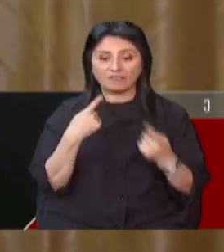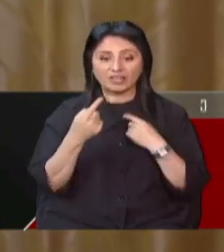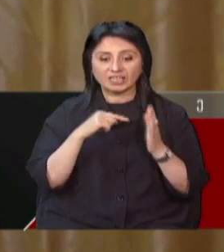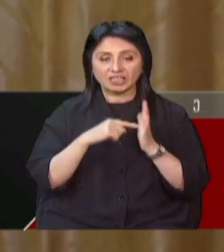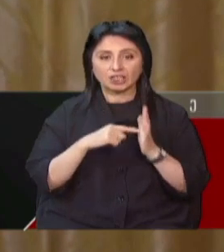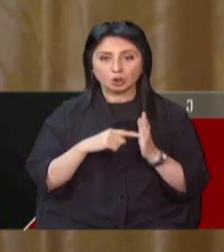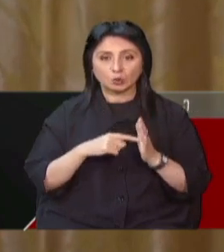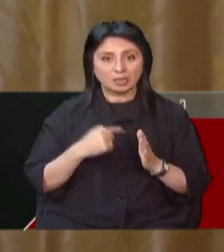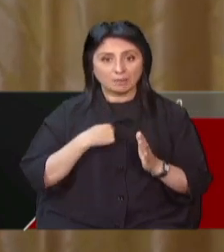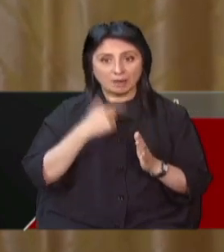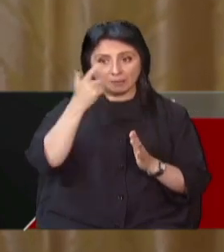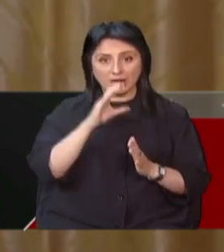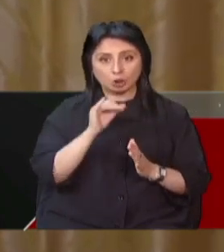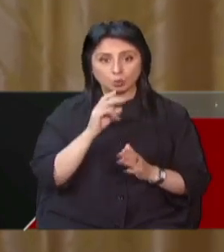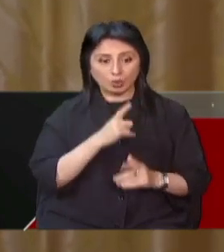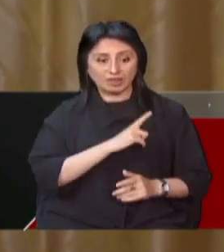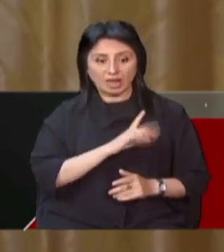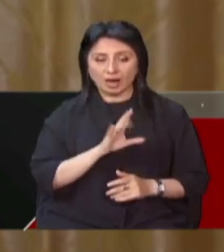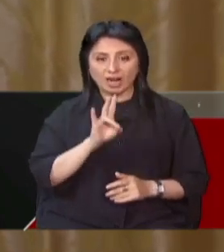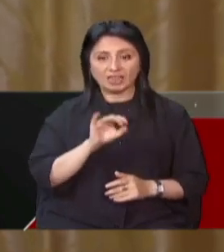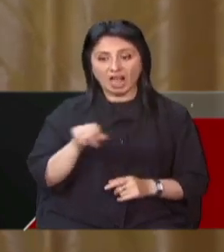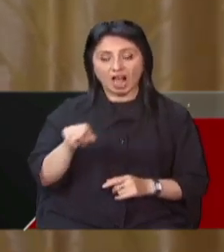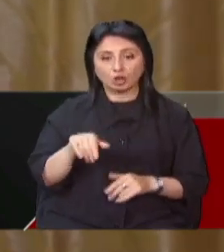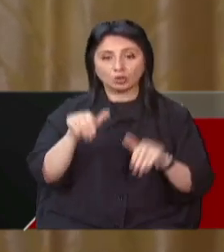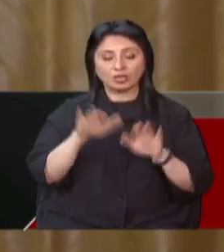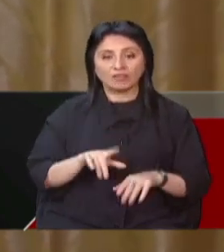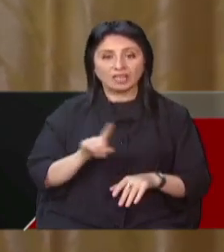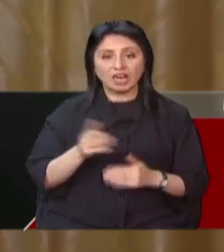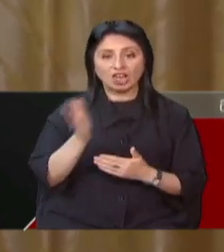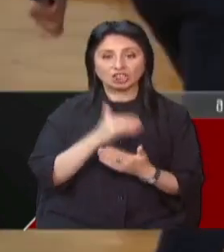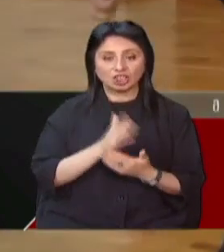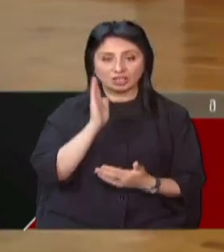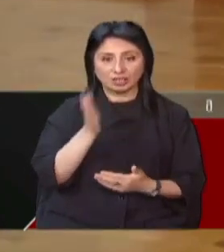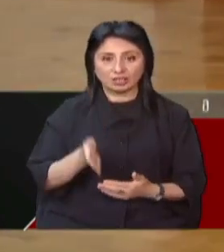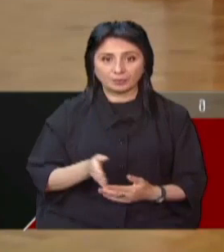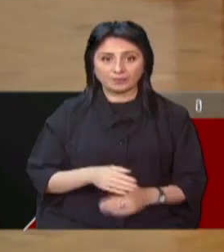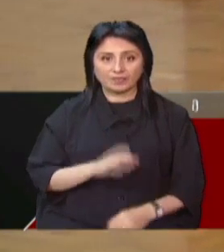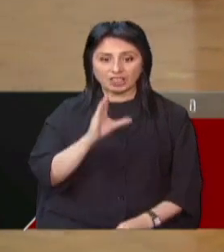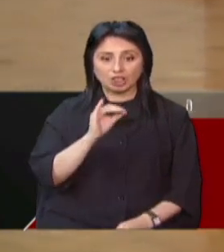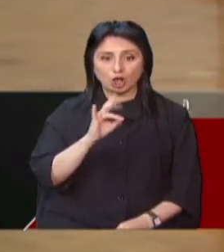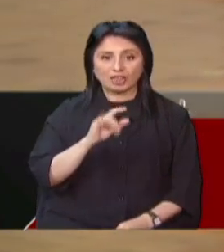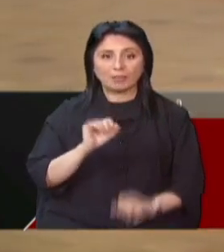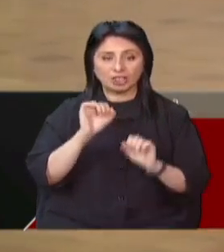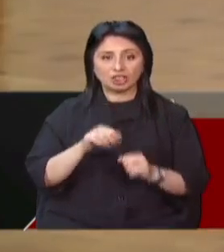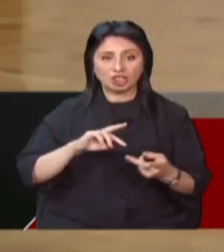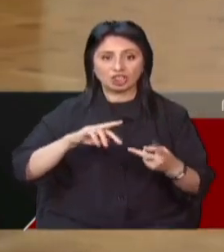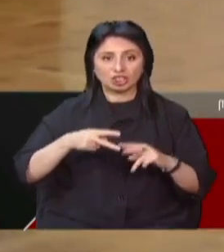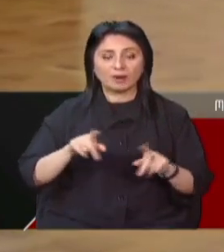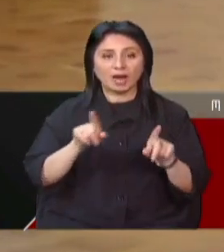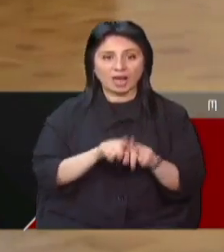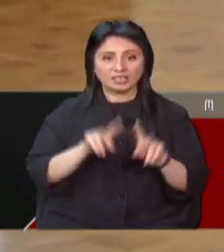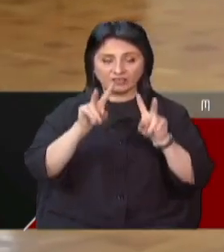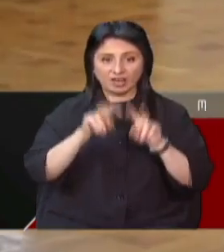დისკუსია, არა მე და ბატონ სუნაკს, არამედ ნატოში, რათა დავადგინოთ რა შედეგი დადგება. სტოლტენბერგის შესაძლო შემცვლელად